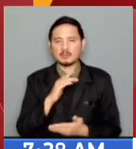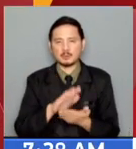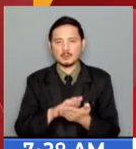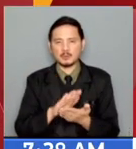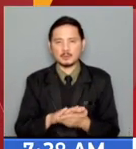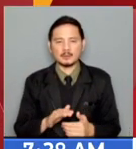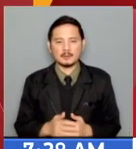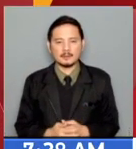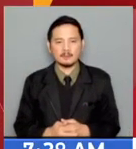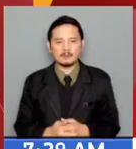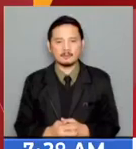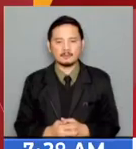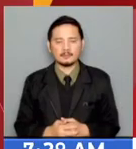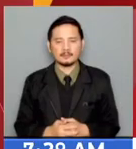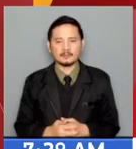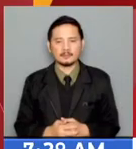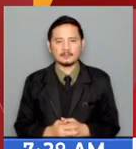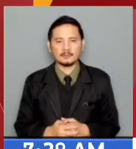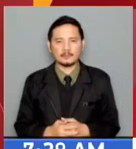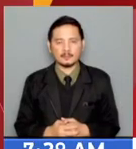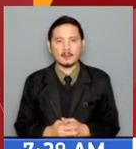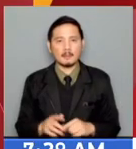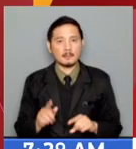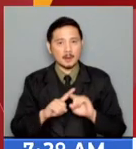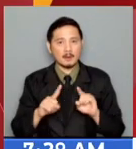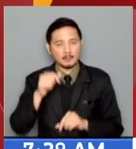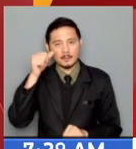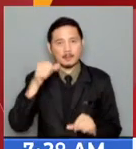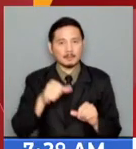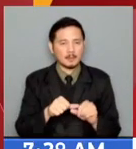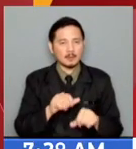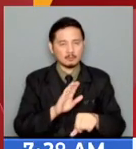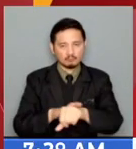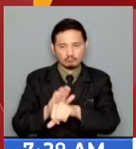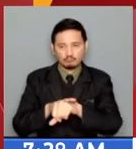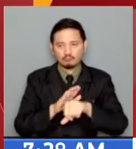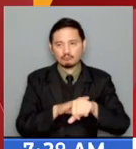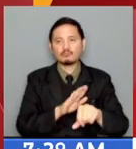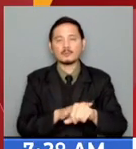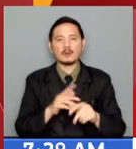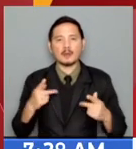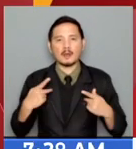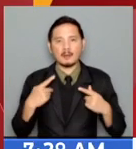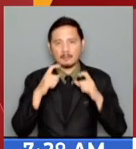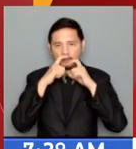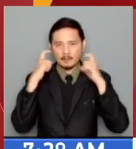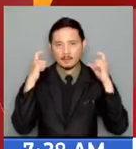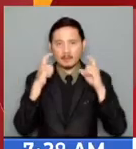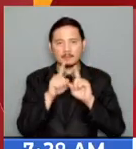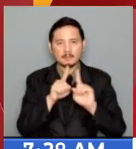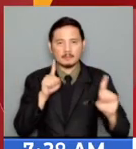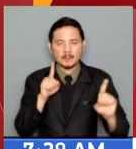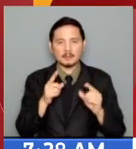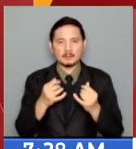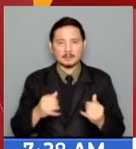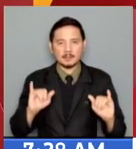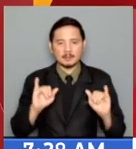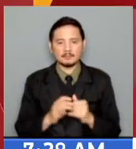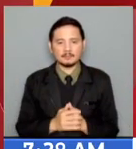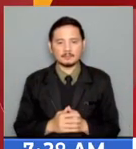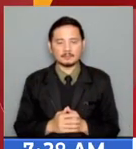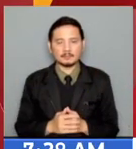may health protocol tayong gagawin. Hiwalay ang entrance at exit ng mga estudyante. Bago pumasok sa